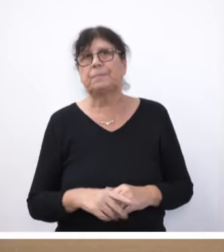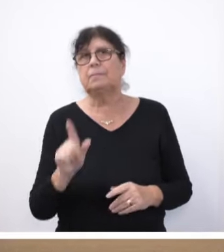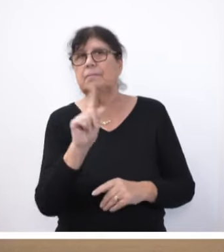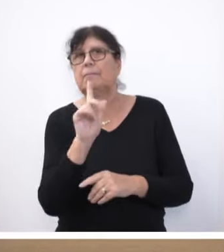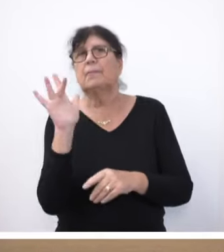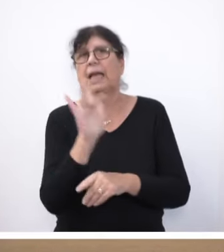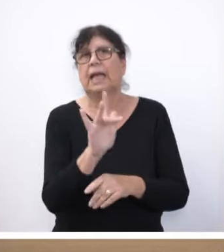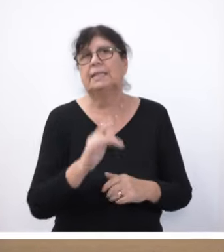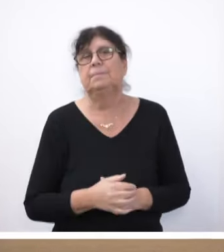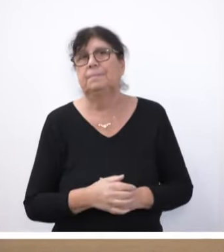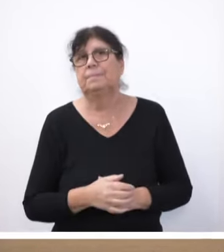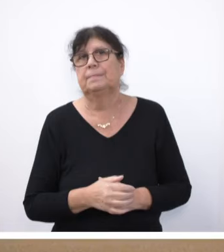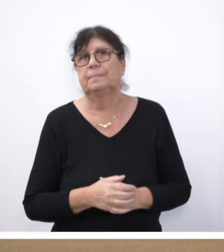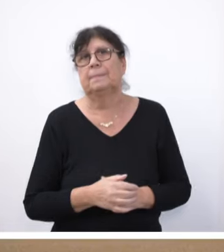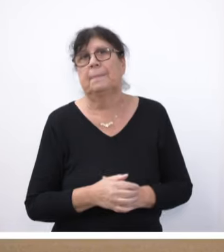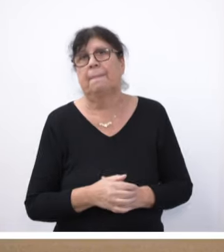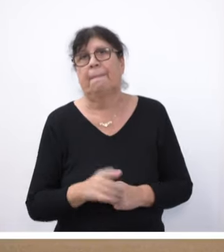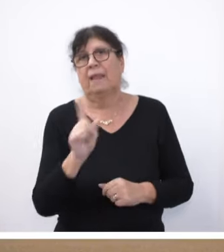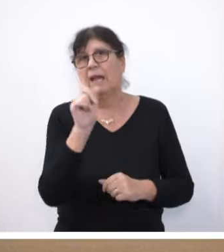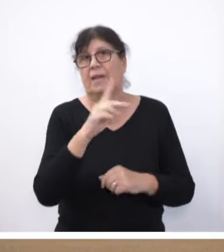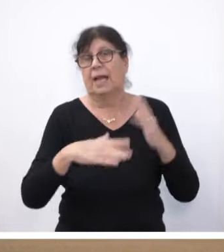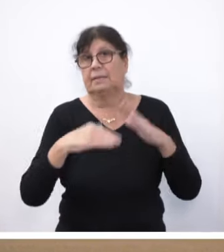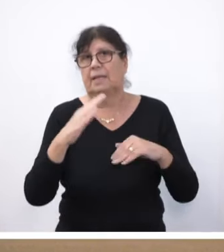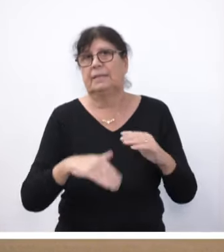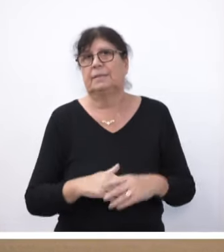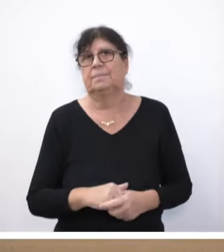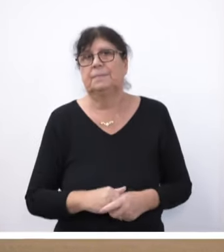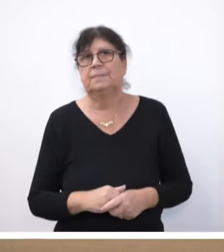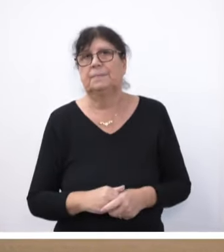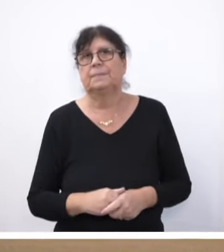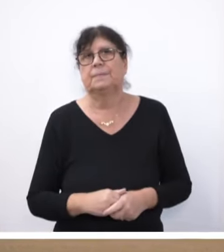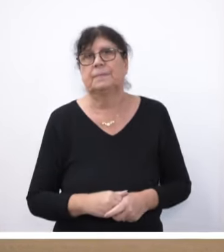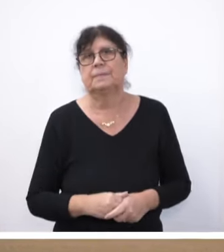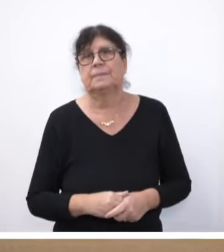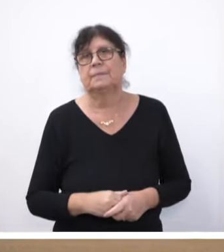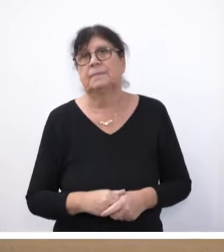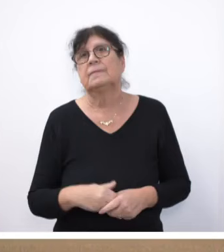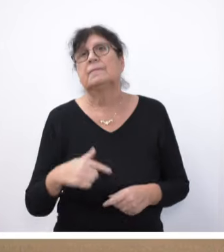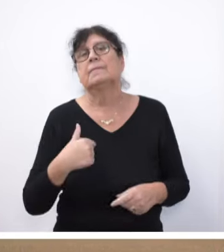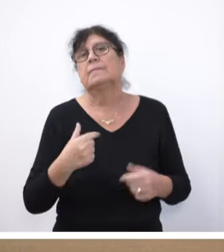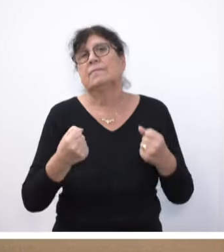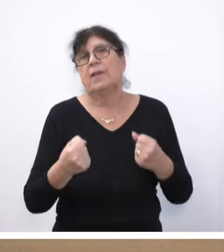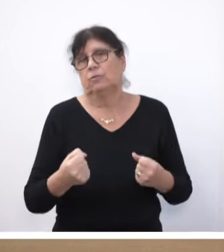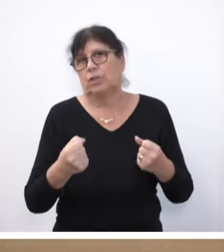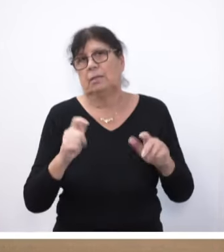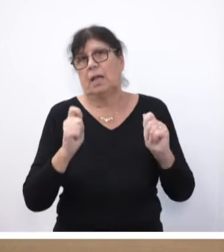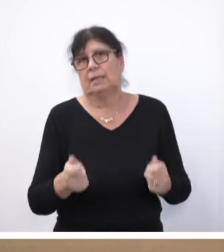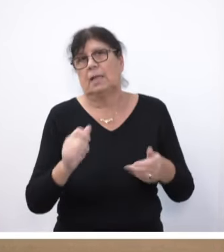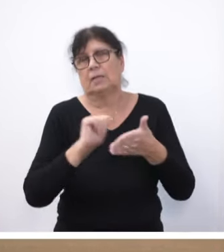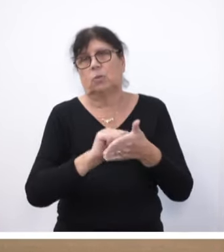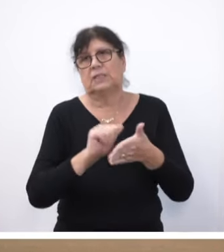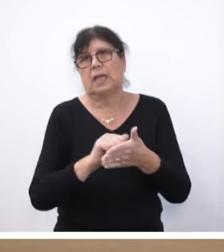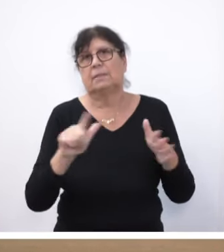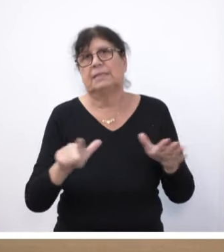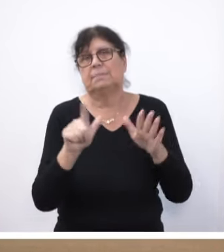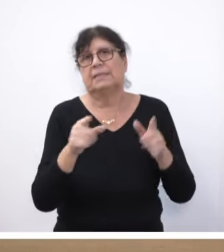Wer ist dagegen? Wer enthält sich der Stimme? Dann stelle ich fest, dass der Antrag Drucksache